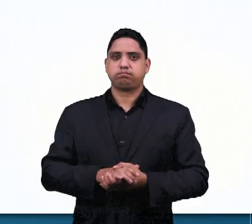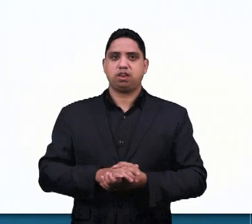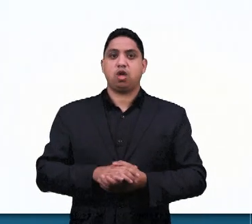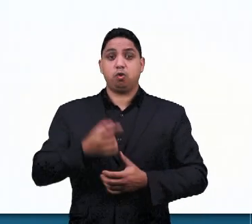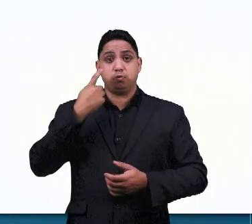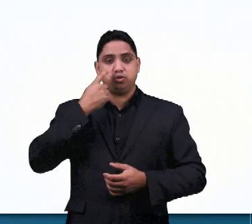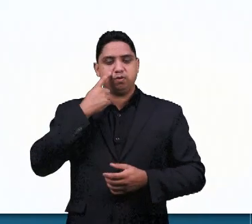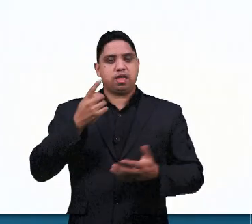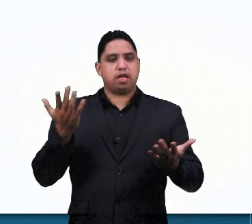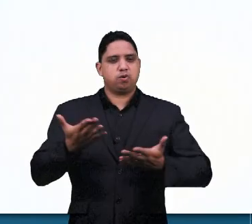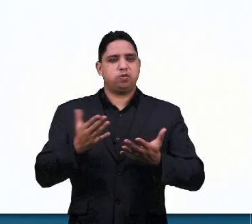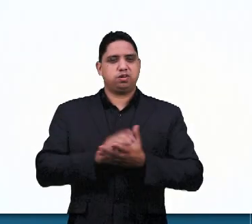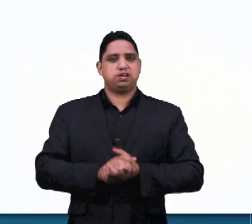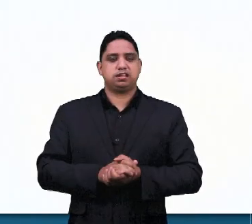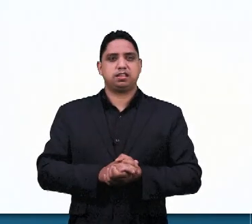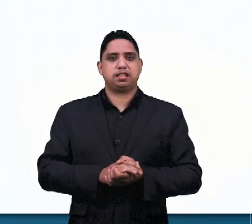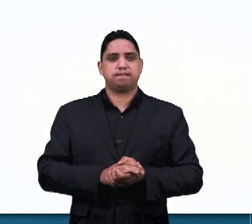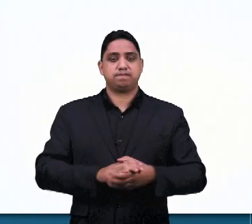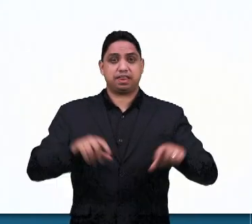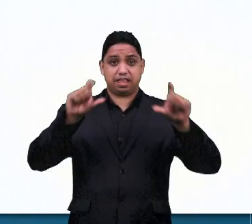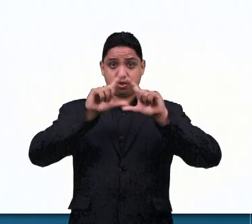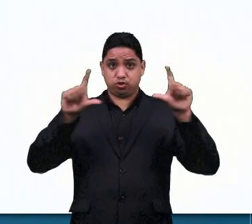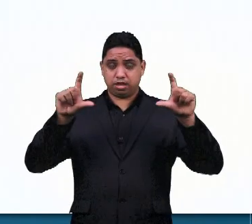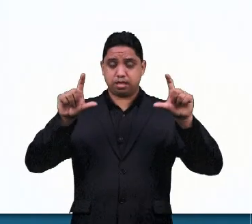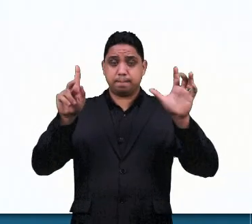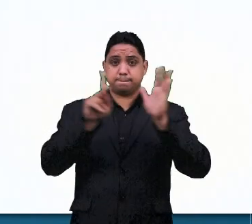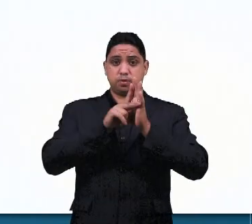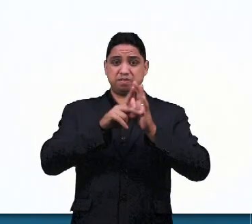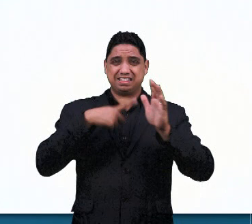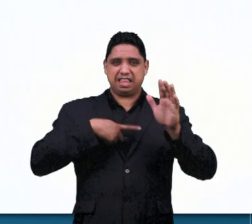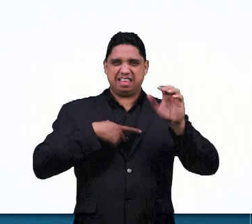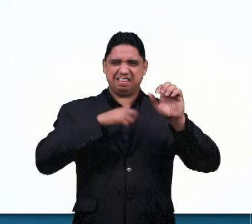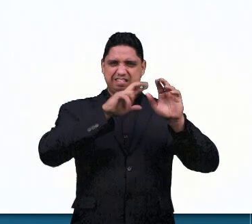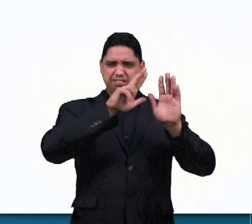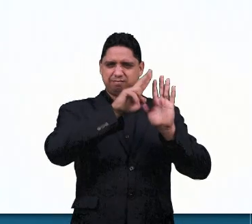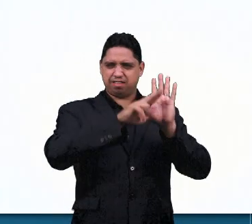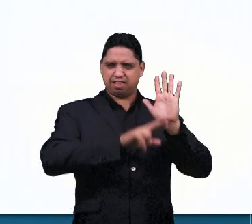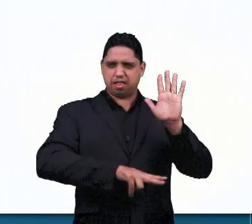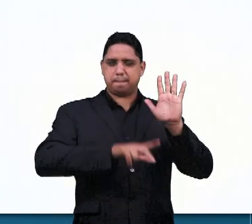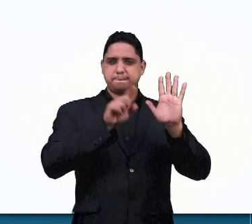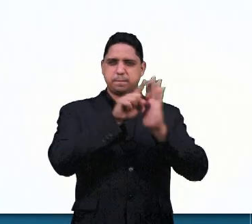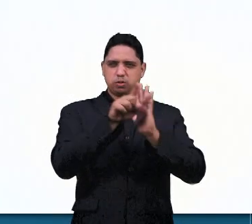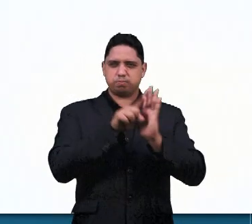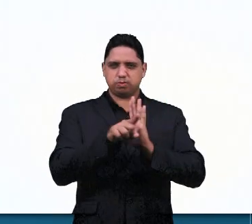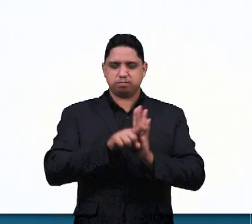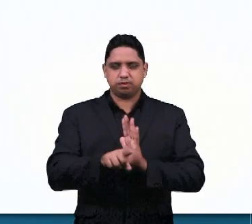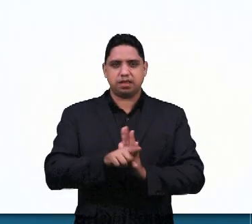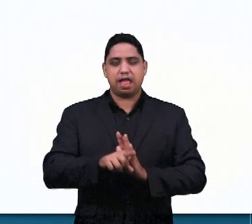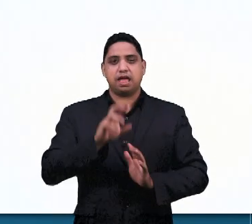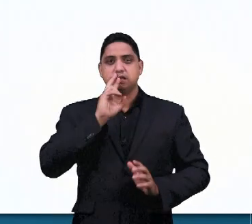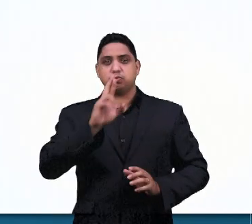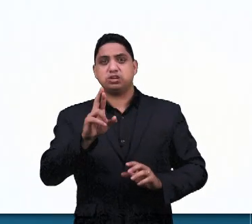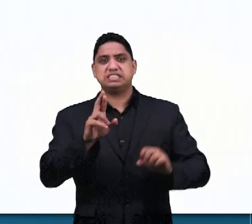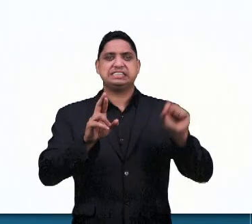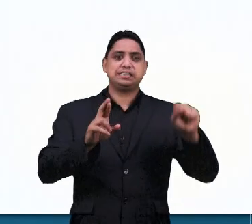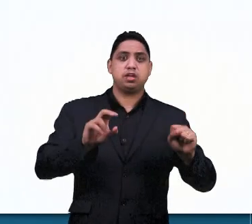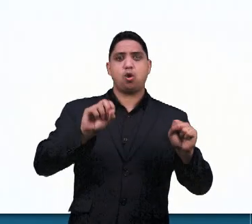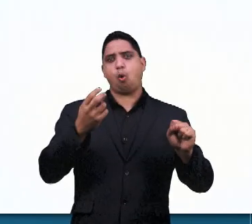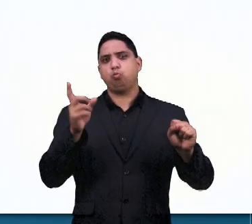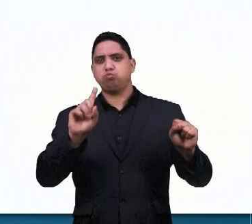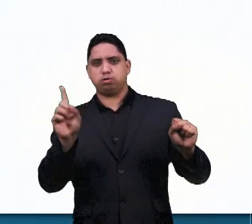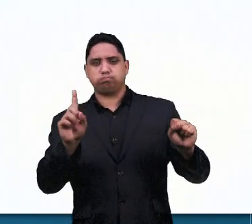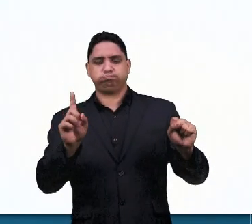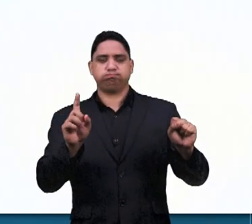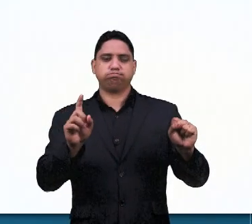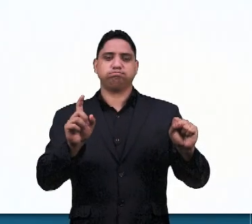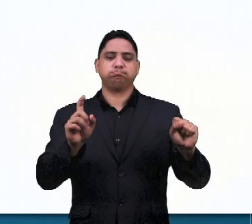voir que cet énoncé va servir pour une séquence de questions où la réponse sera oui ou non